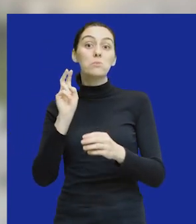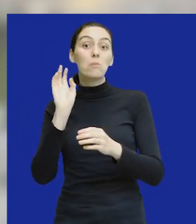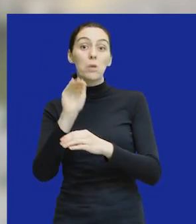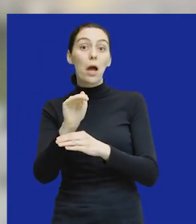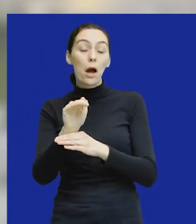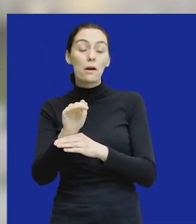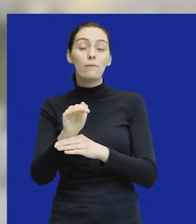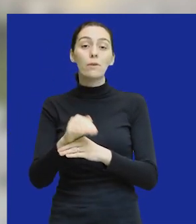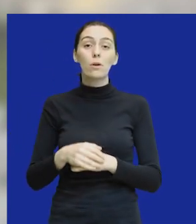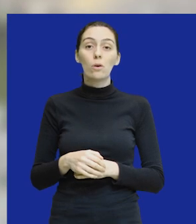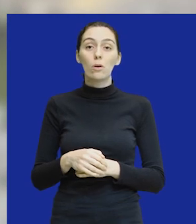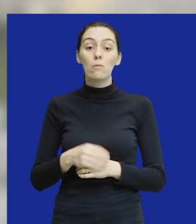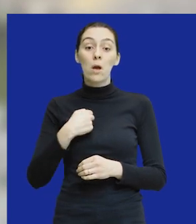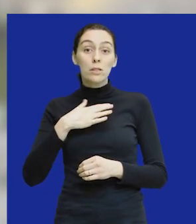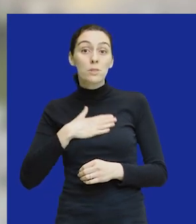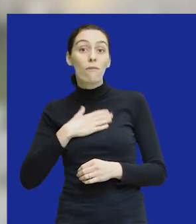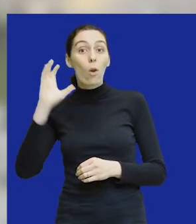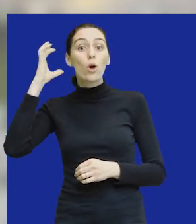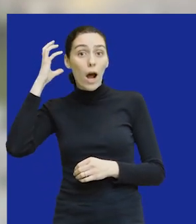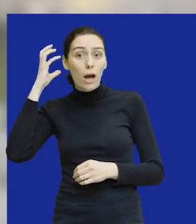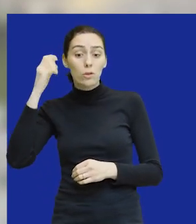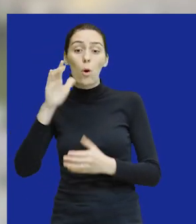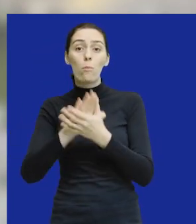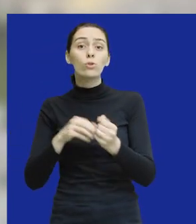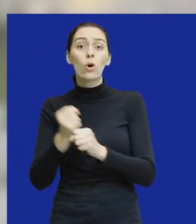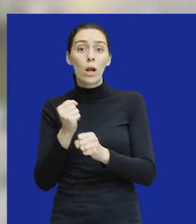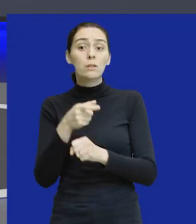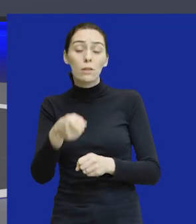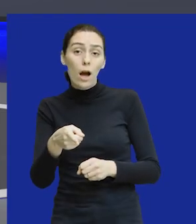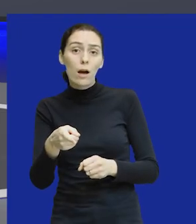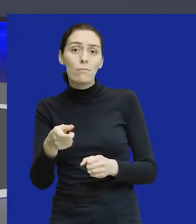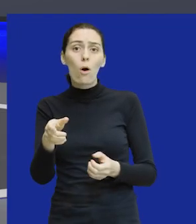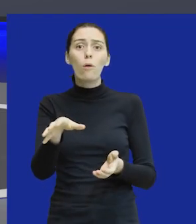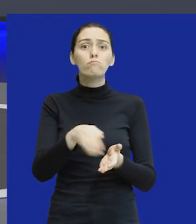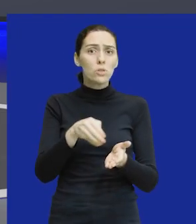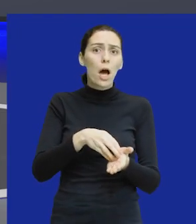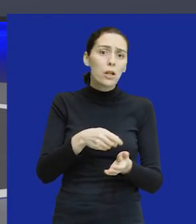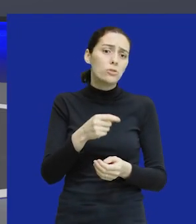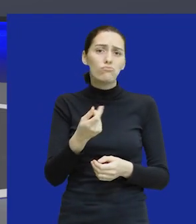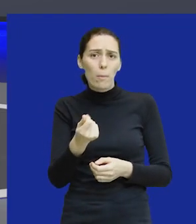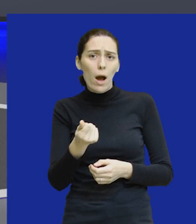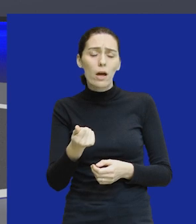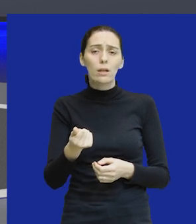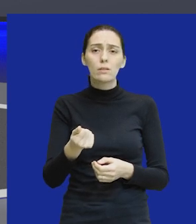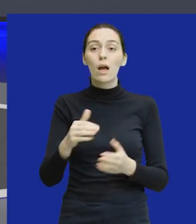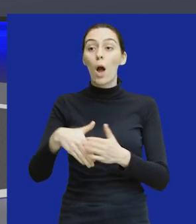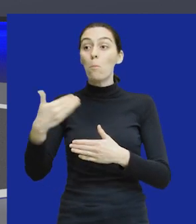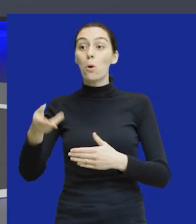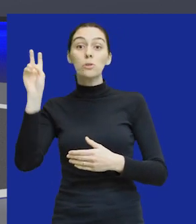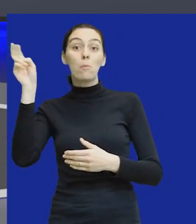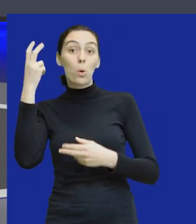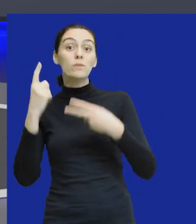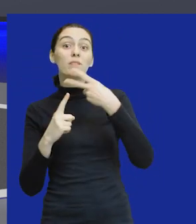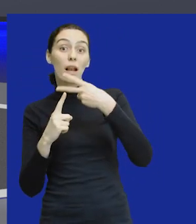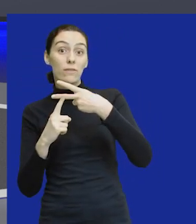nastup, prijavio se na audiciju na radiju, zavolio radio, počeo raditi tamo, zaradiš si za nekakav džeparac i onda je došao